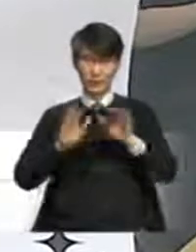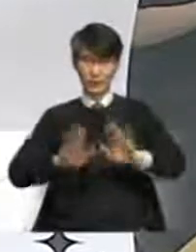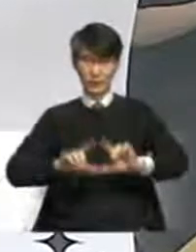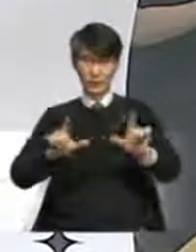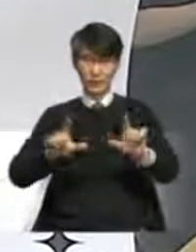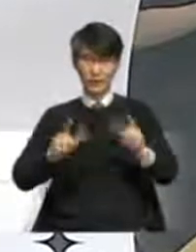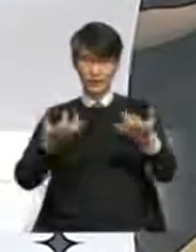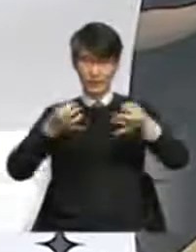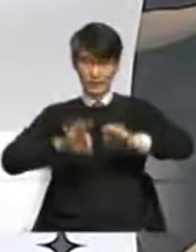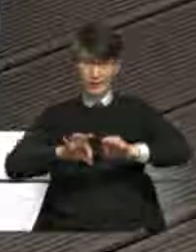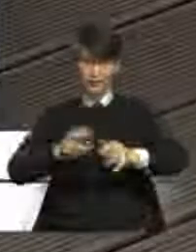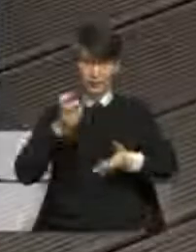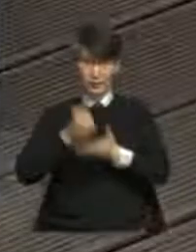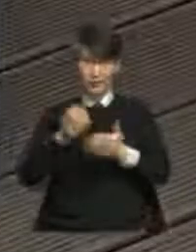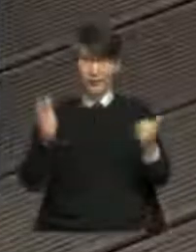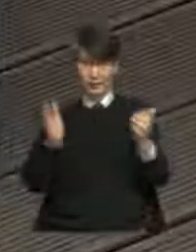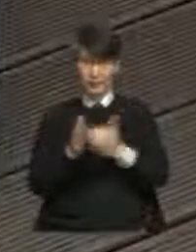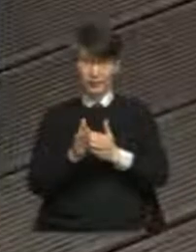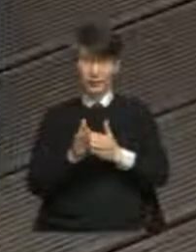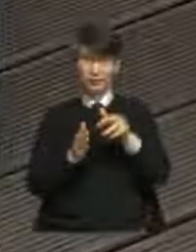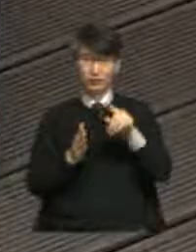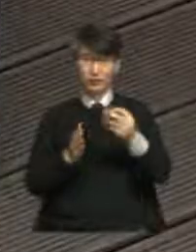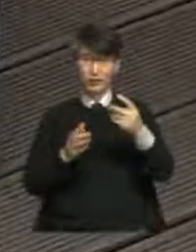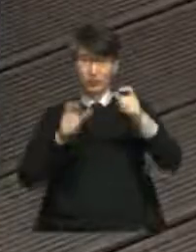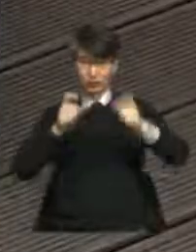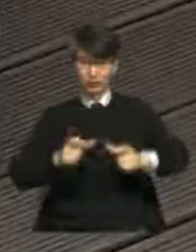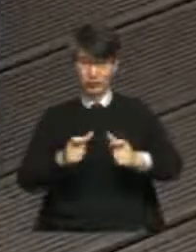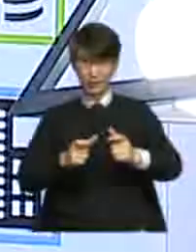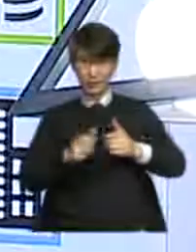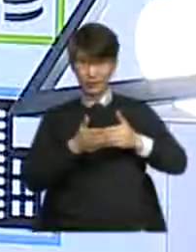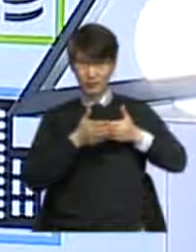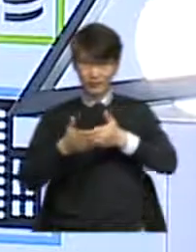이번 도시재생 기금 조례까지 중랑구